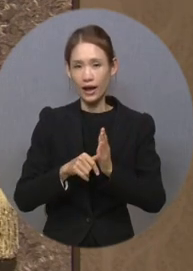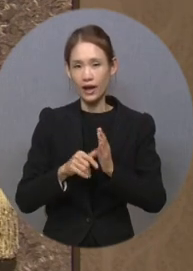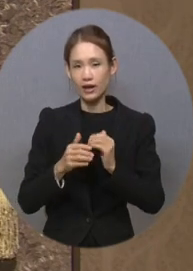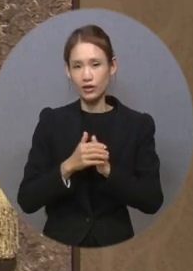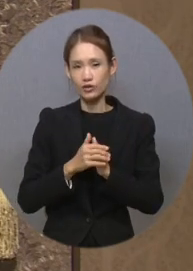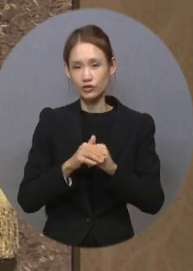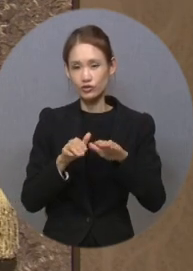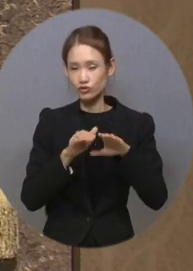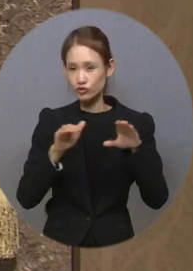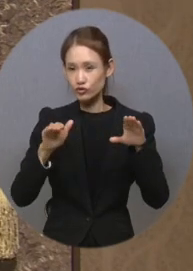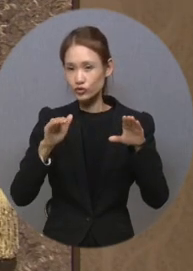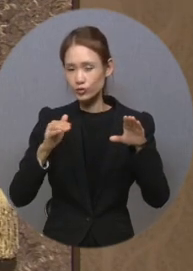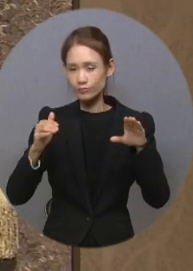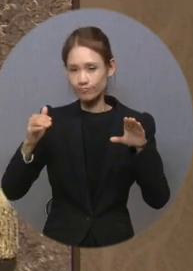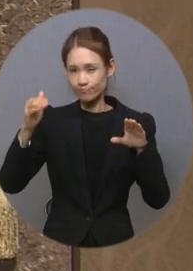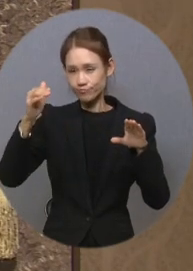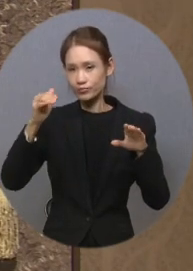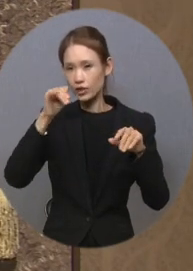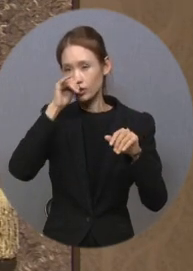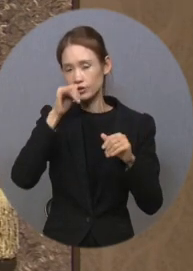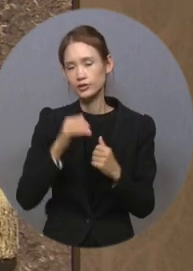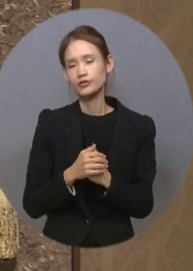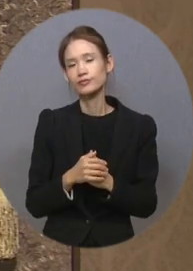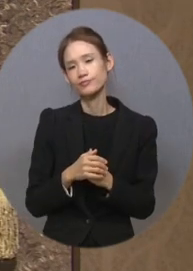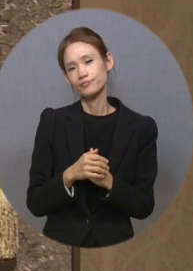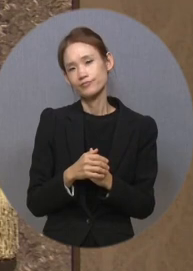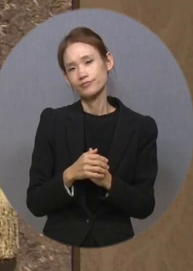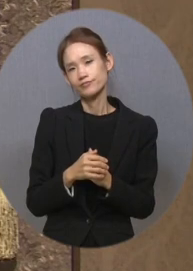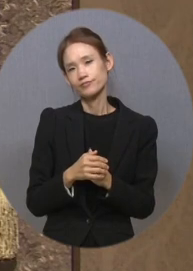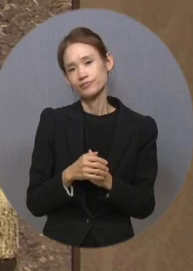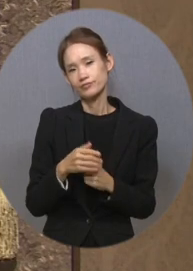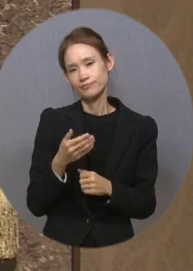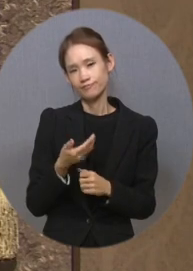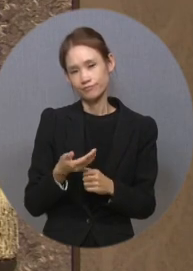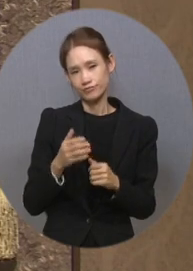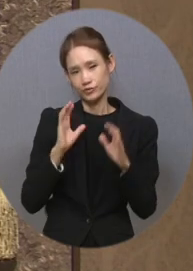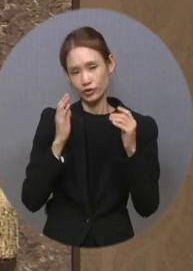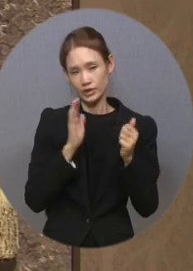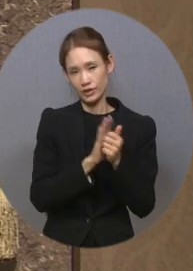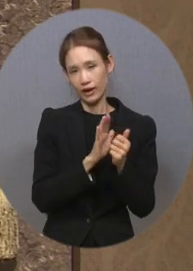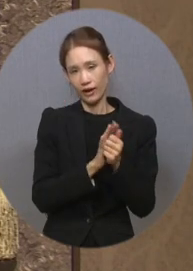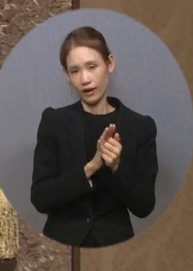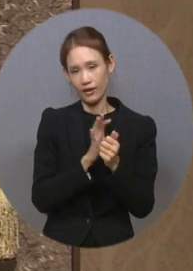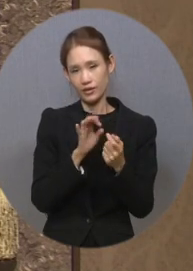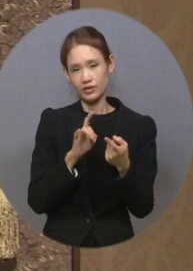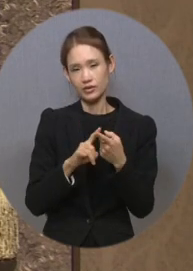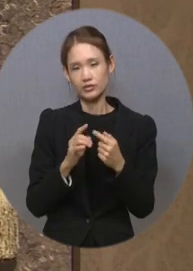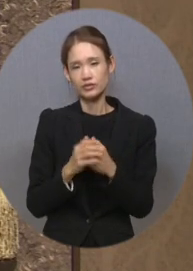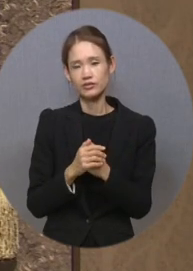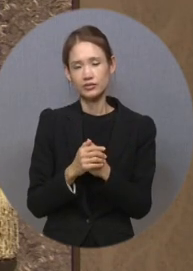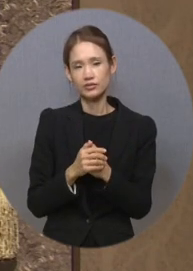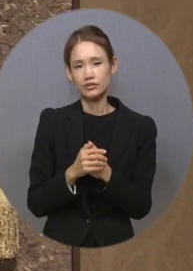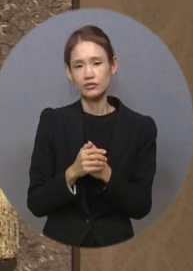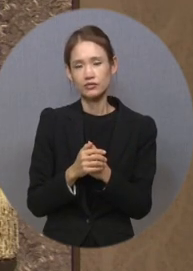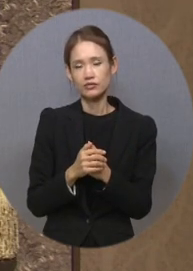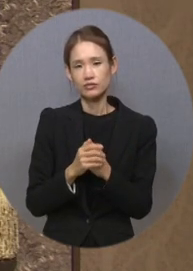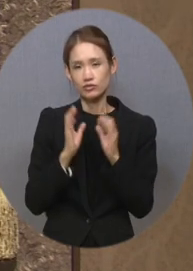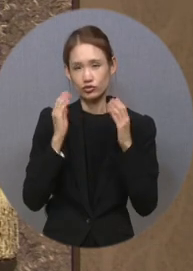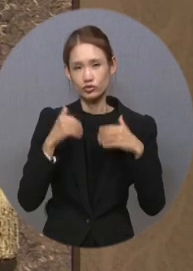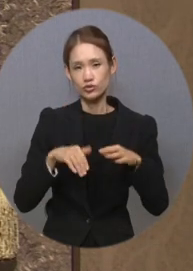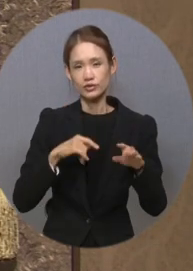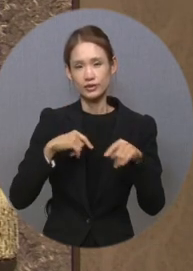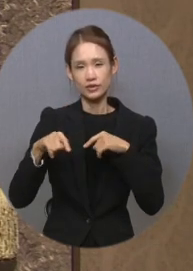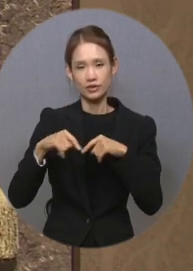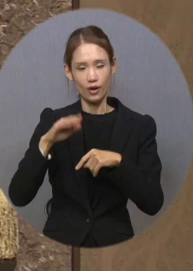출산할 때 수준을 한 종전보다 굉장히 높였습니다. 아. 출산 장려금 네. 이런 것도 좀 드려서 출산